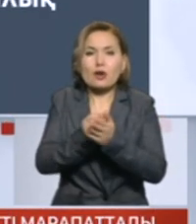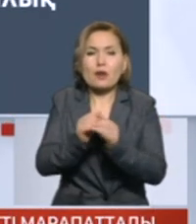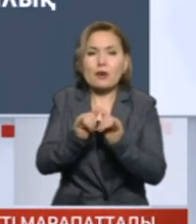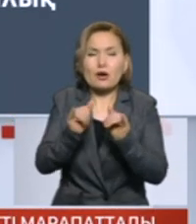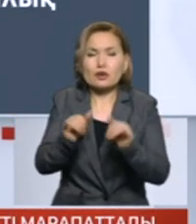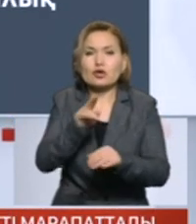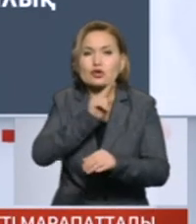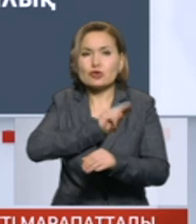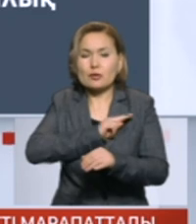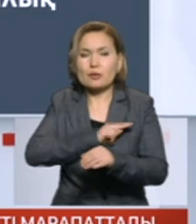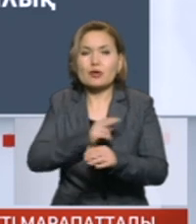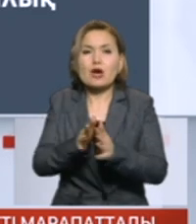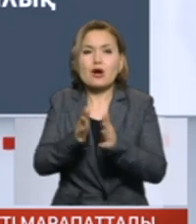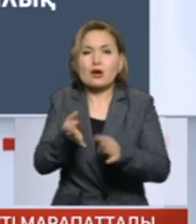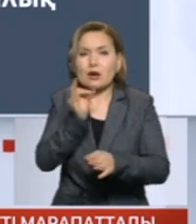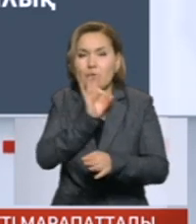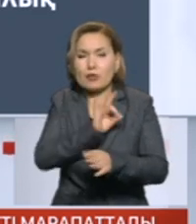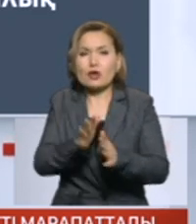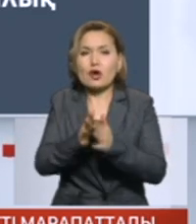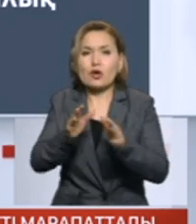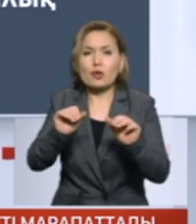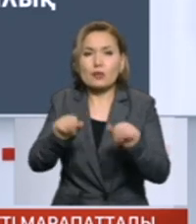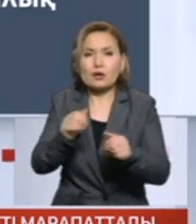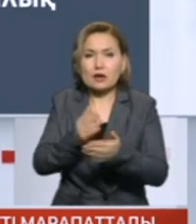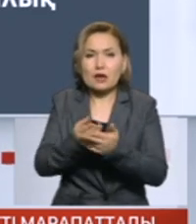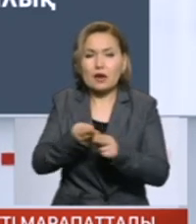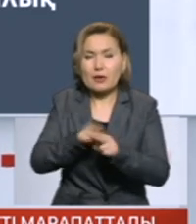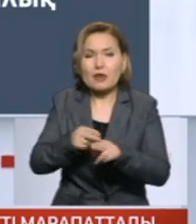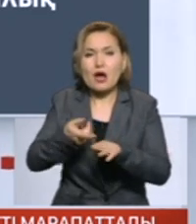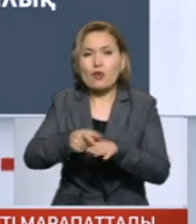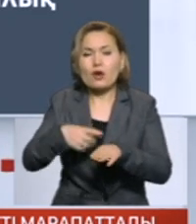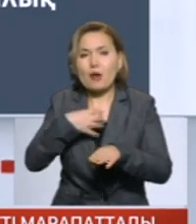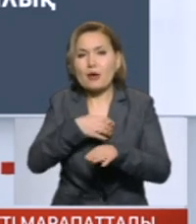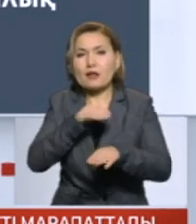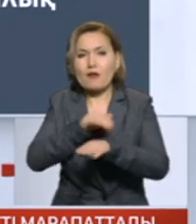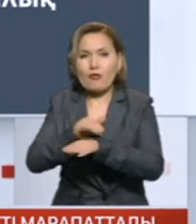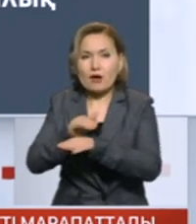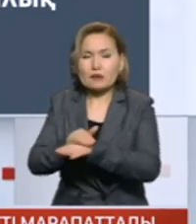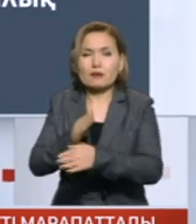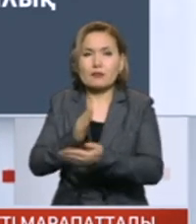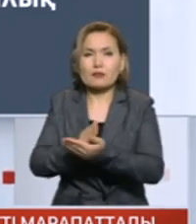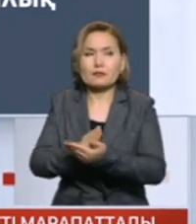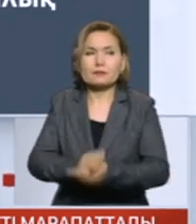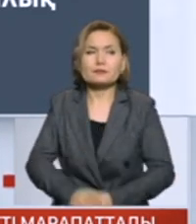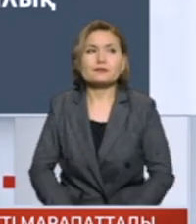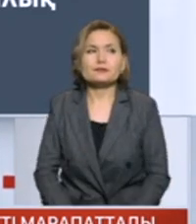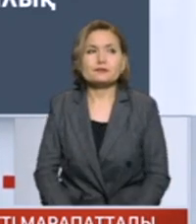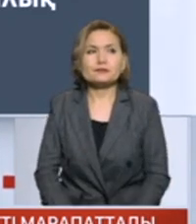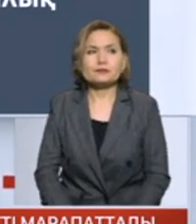ресурстардың артықшылықтарын тиімді пайдалануға мүмкіндік береді. Ол да маңызды факторлардың бірі деп жазды.